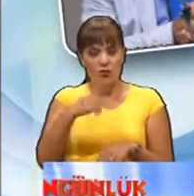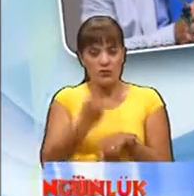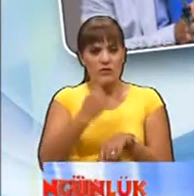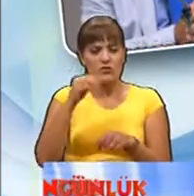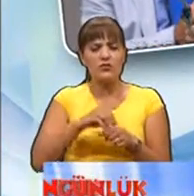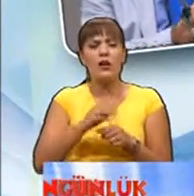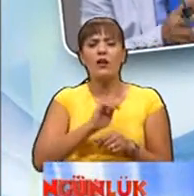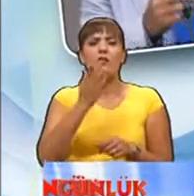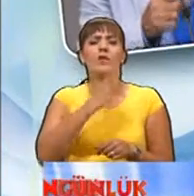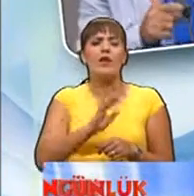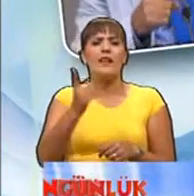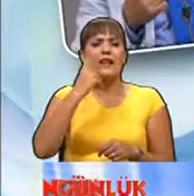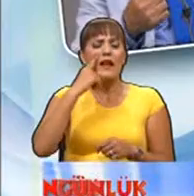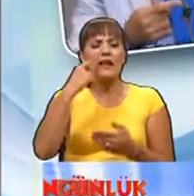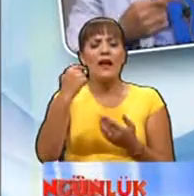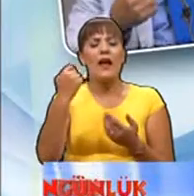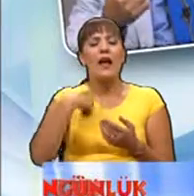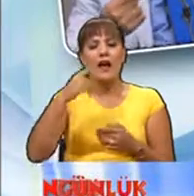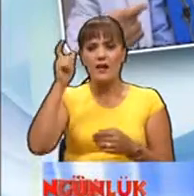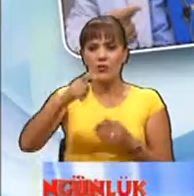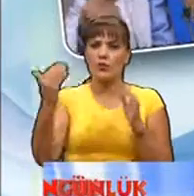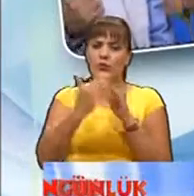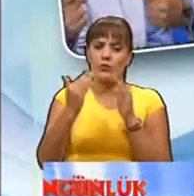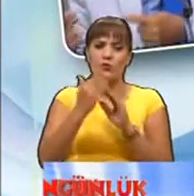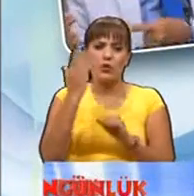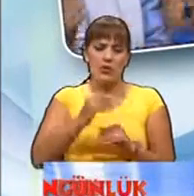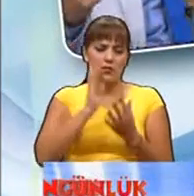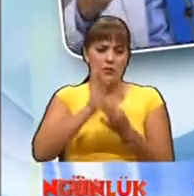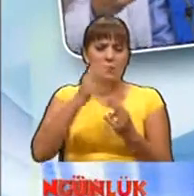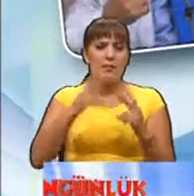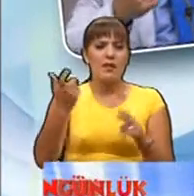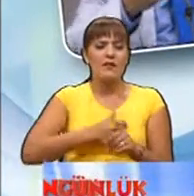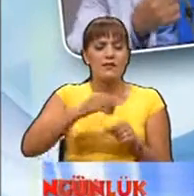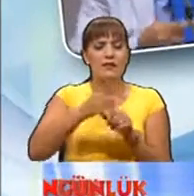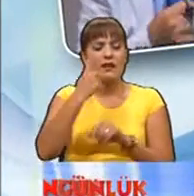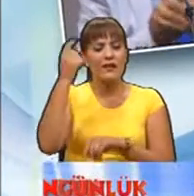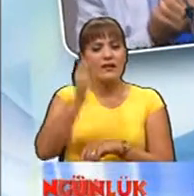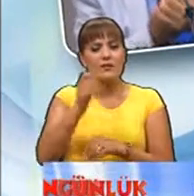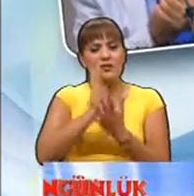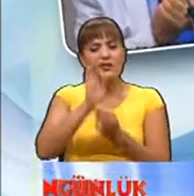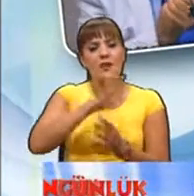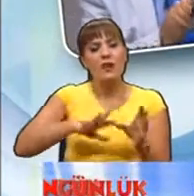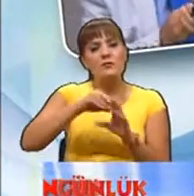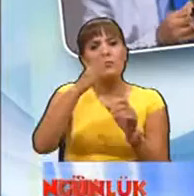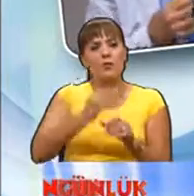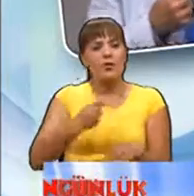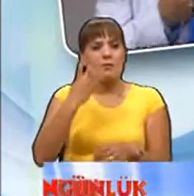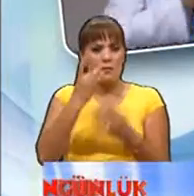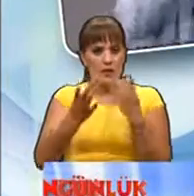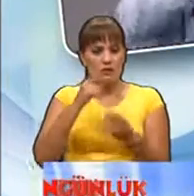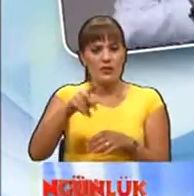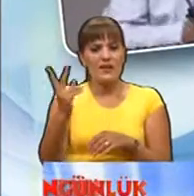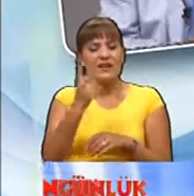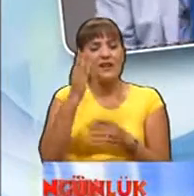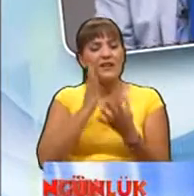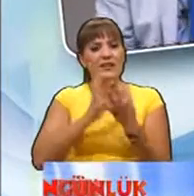Hayır, yoksa? Yok. Tamam. Hayır. Tanıklık ehliyetine sahip olan, medeni yasamızda tanıklık yapacak kişiler kapsamlı bir şekilde belirlenmiş. Bu